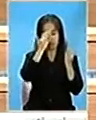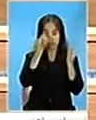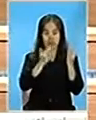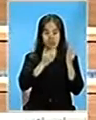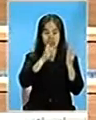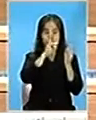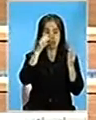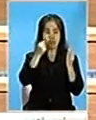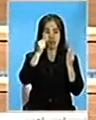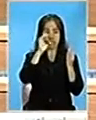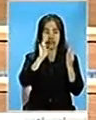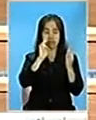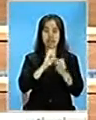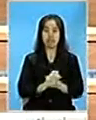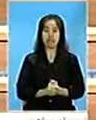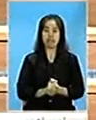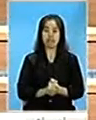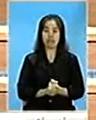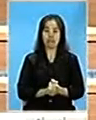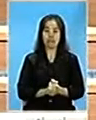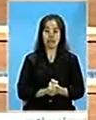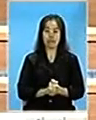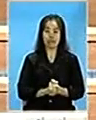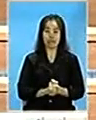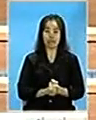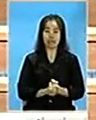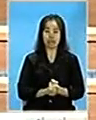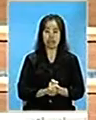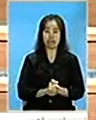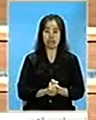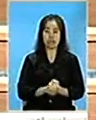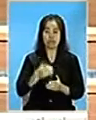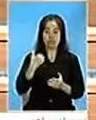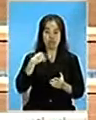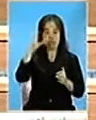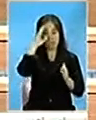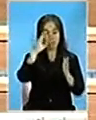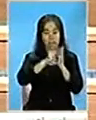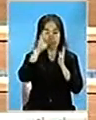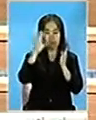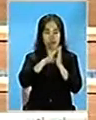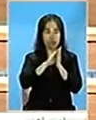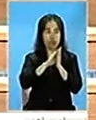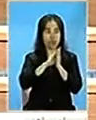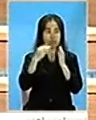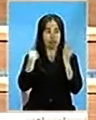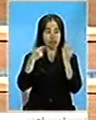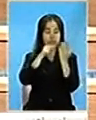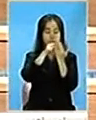117ท่านประธานครับรูปที่อยู่ มุมซ้ายล่างสุ